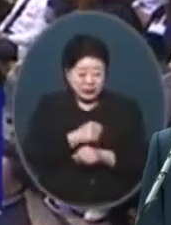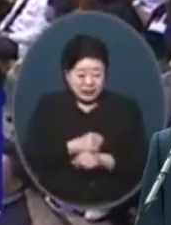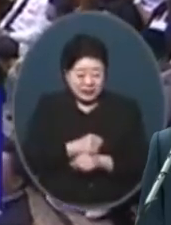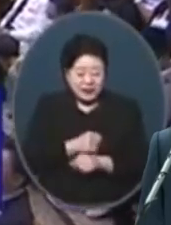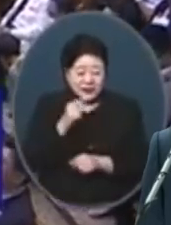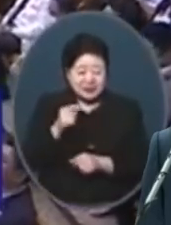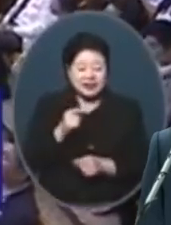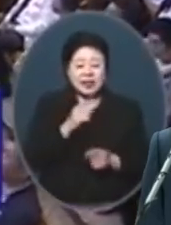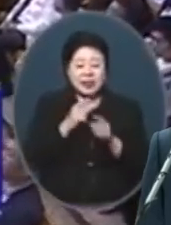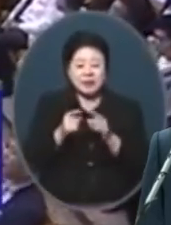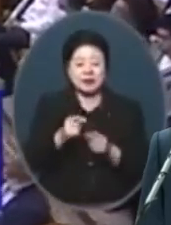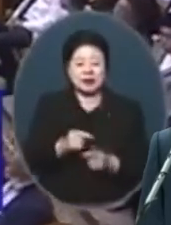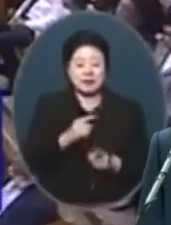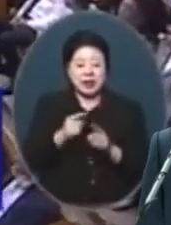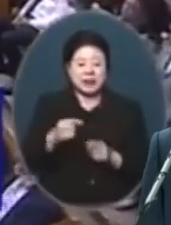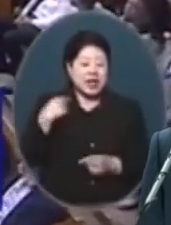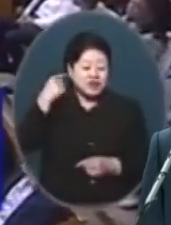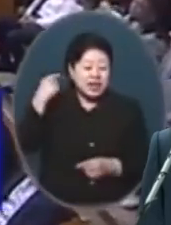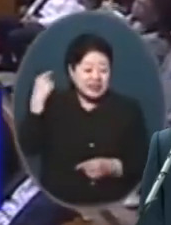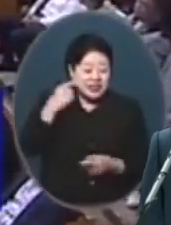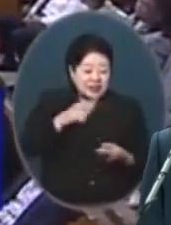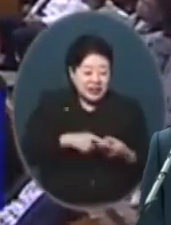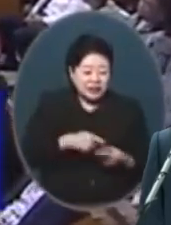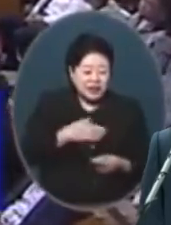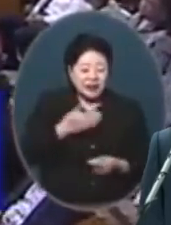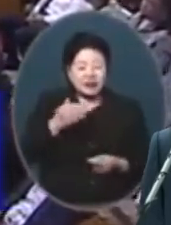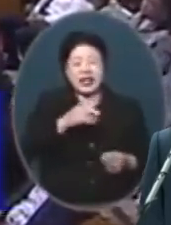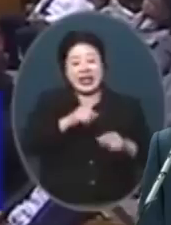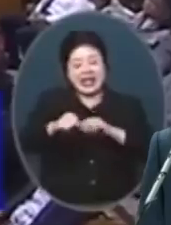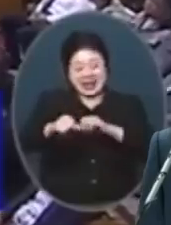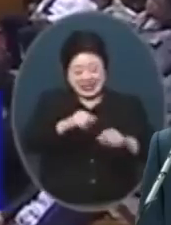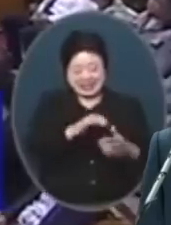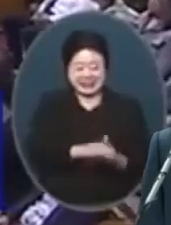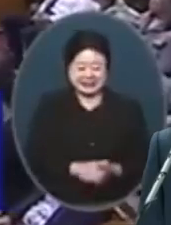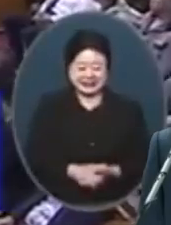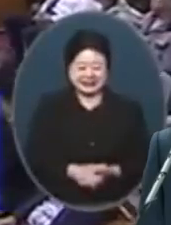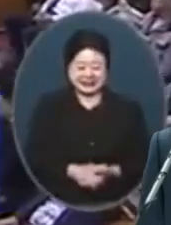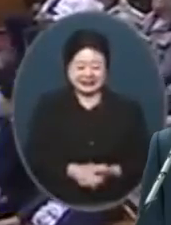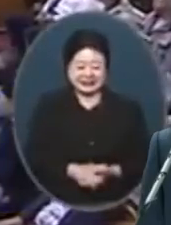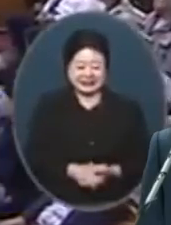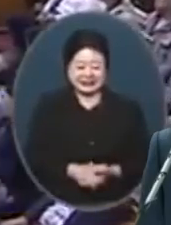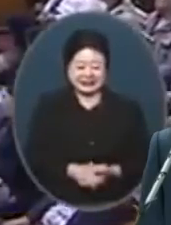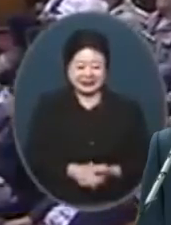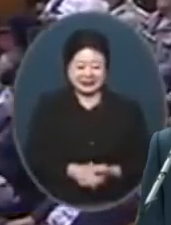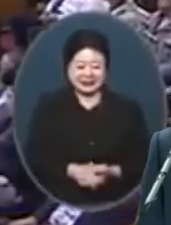맹세하노라 너희 말이 내 귀에 들린 대로 내가 너희에게 행하리라.